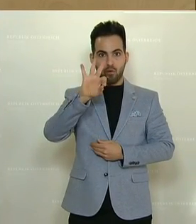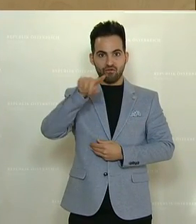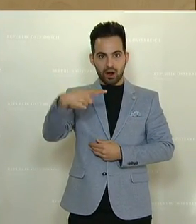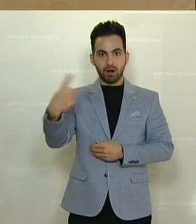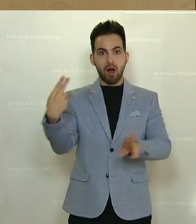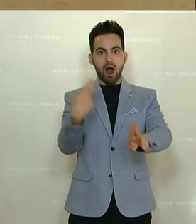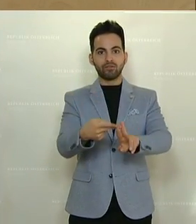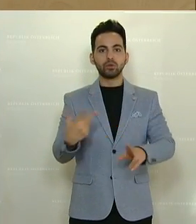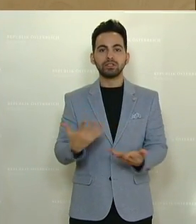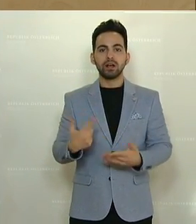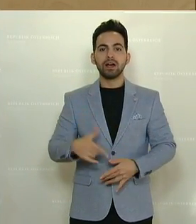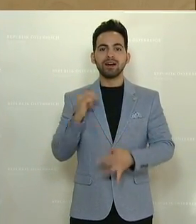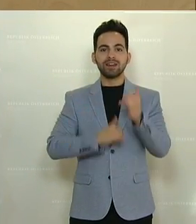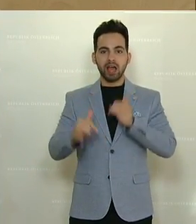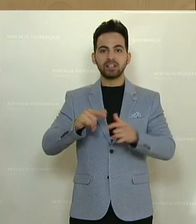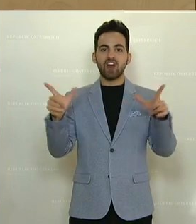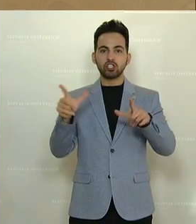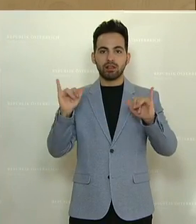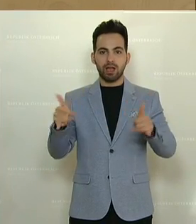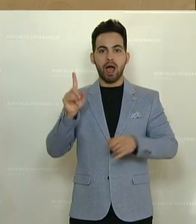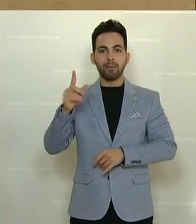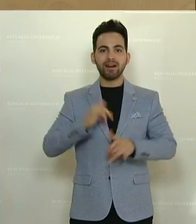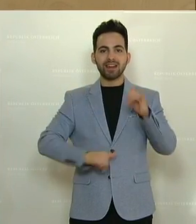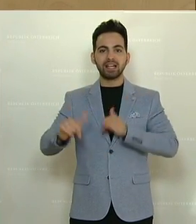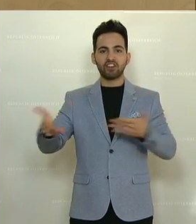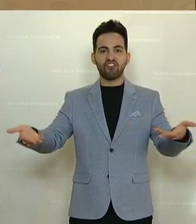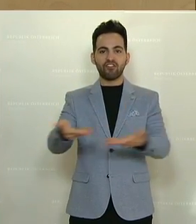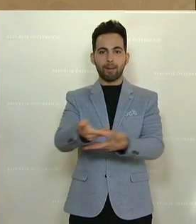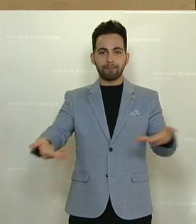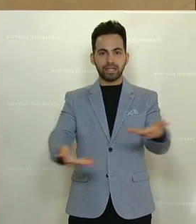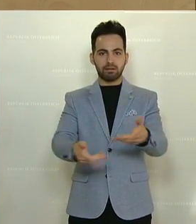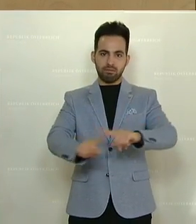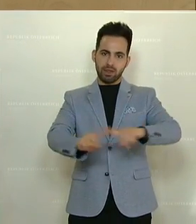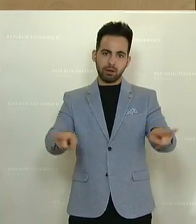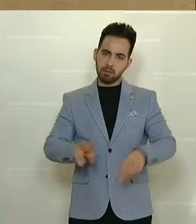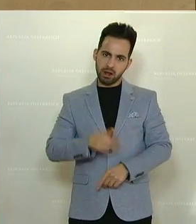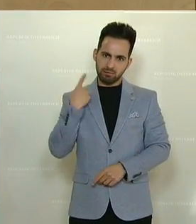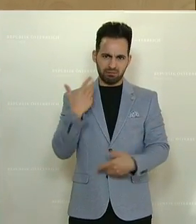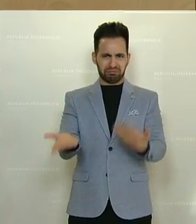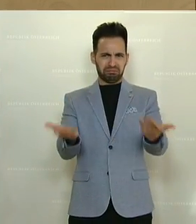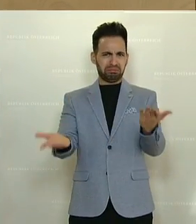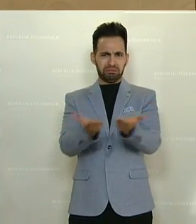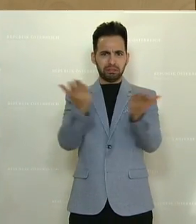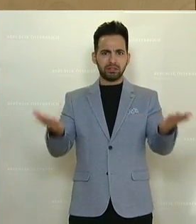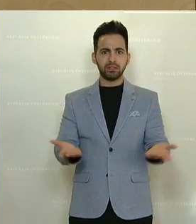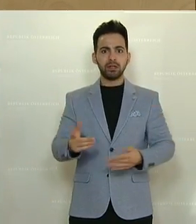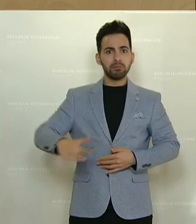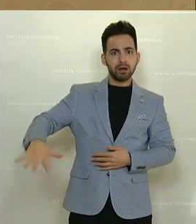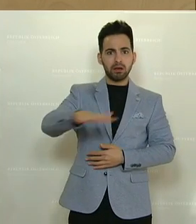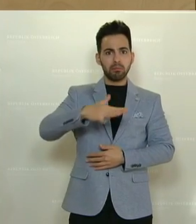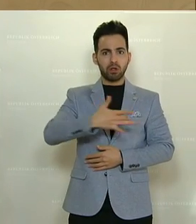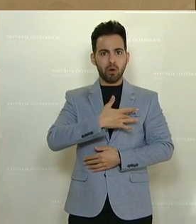das gilt nur für Reiseveranstalter, aber nicht für Reisevermittler. Seien Sie mir nicht böse, aber das ist eine Farce. Im Sinne der Betroffenen bitte ich Sie